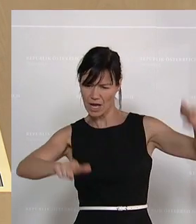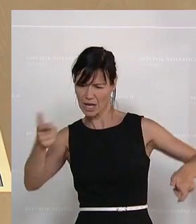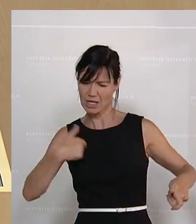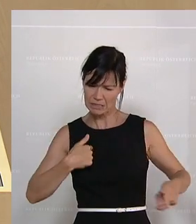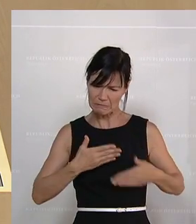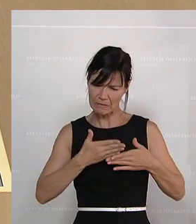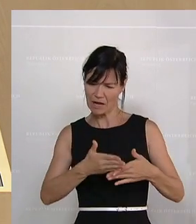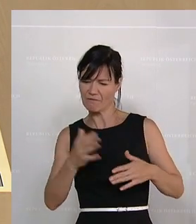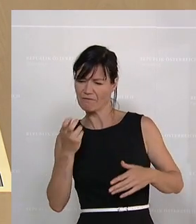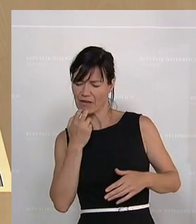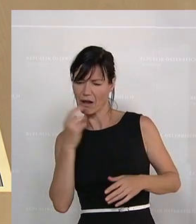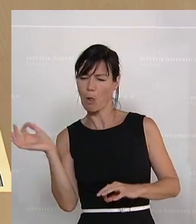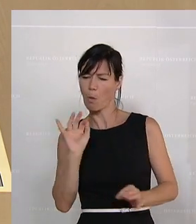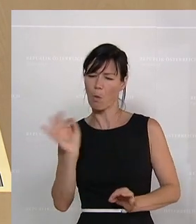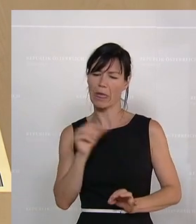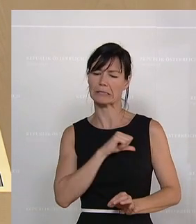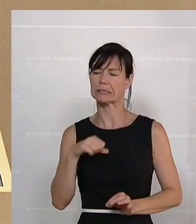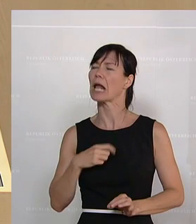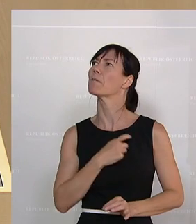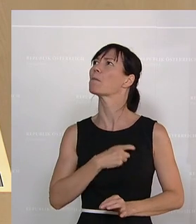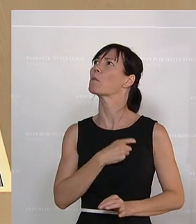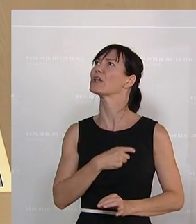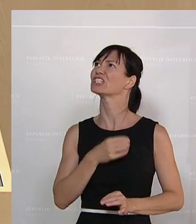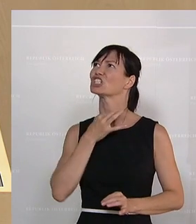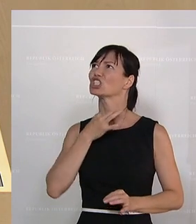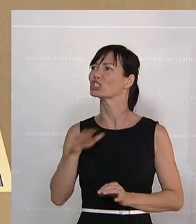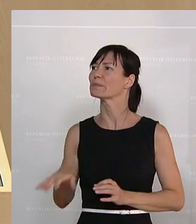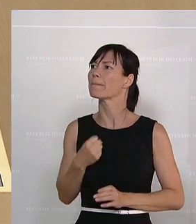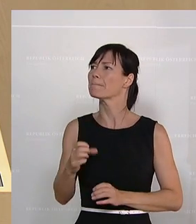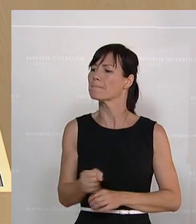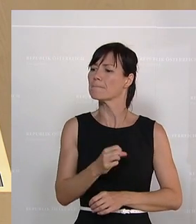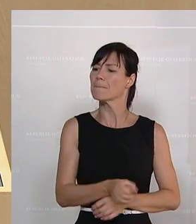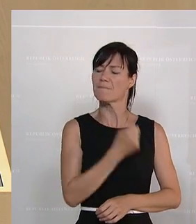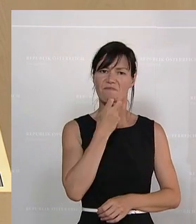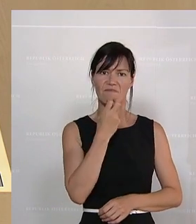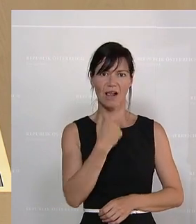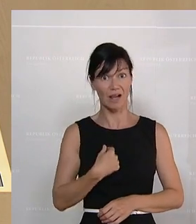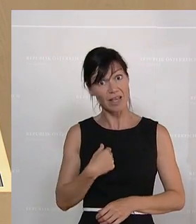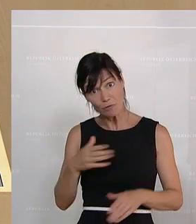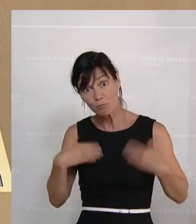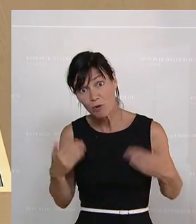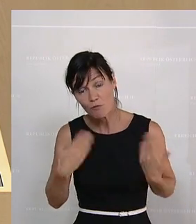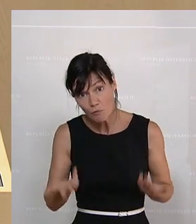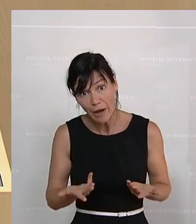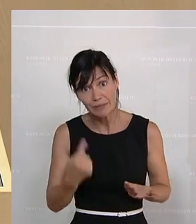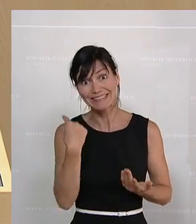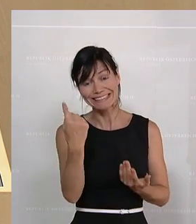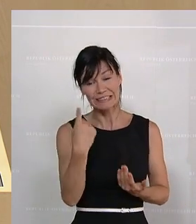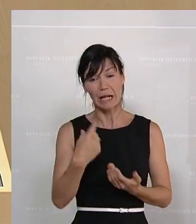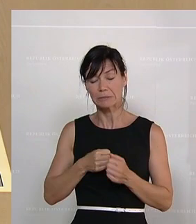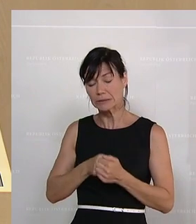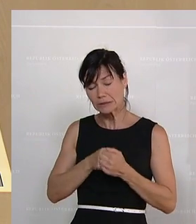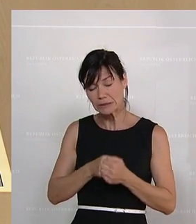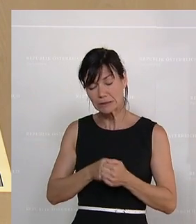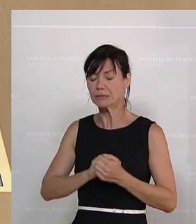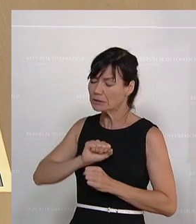ein bisschen kleinlichen politisch parteipolitischem kalkül ich würde mich freuen wenn sie den widerstand überwinden und die maßnahmen die sie jahrelang selber gefordert